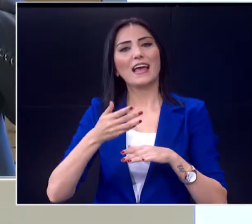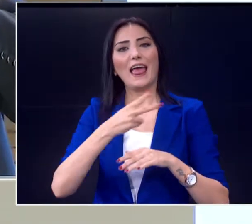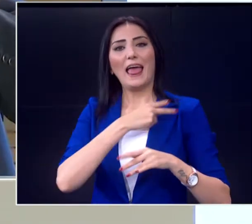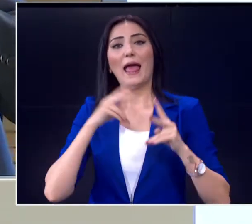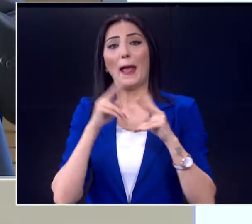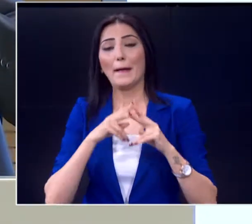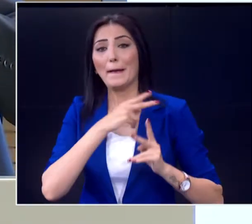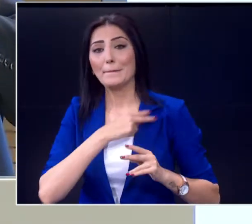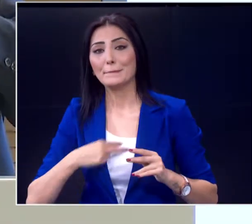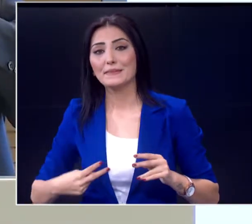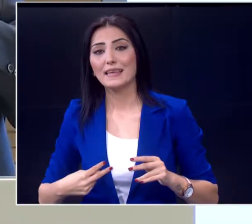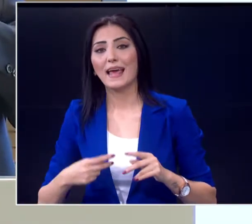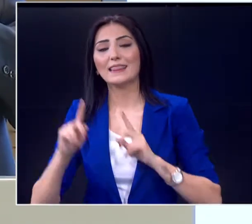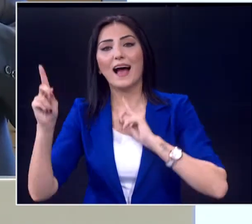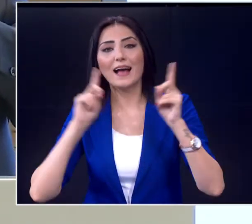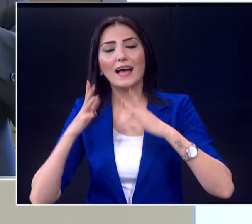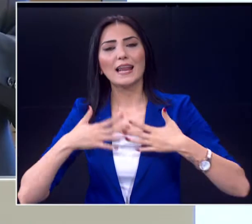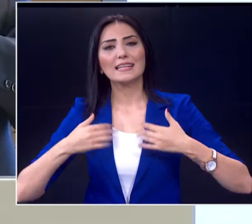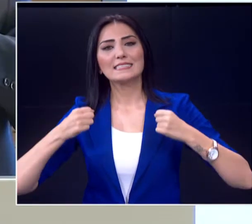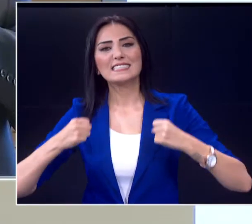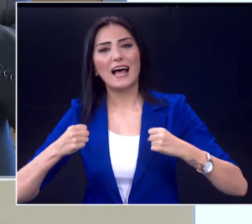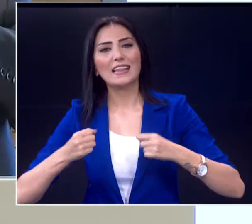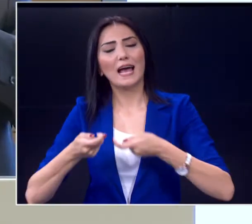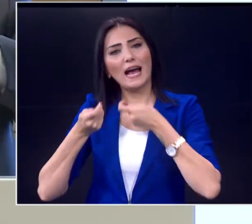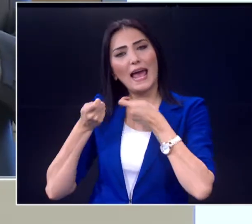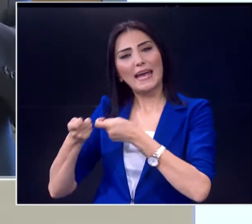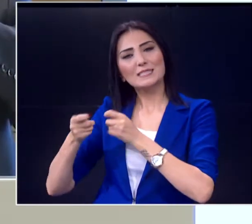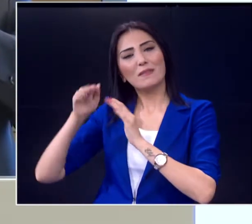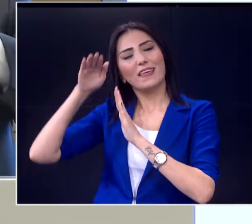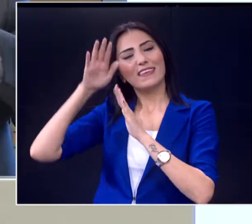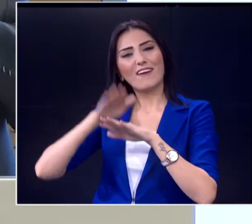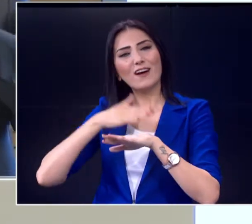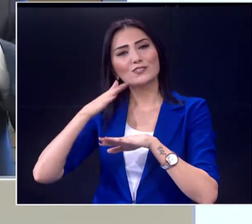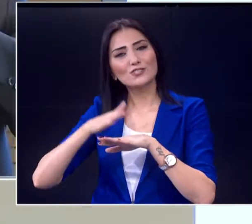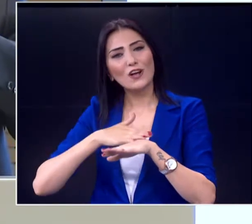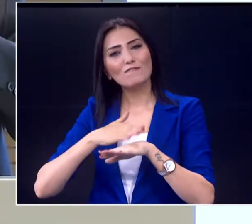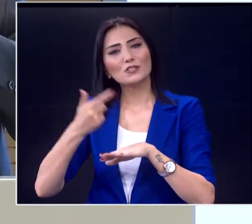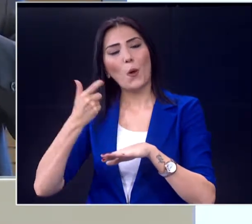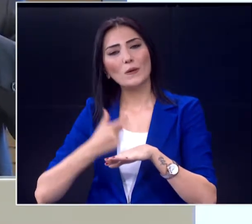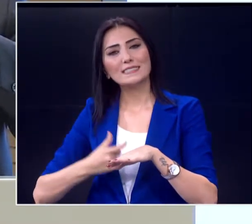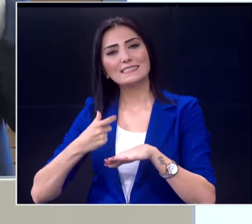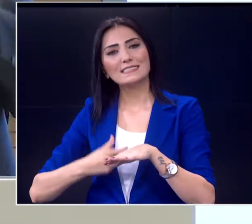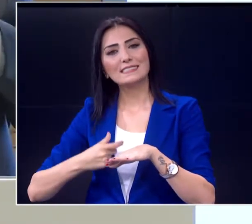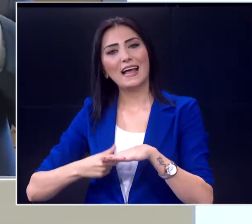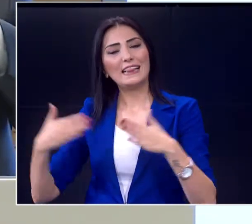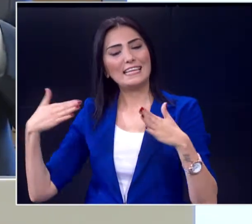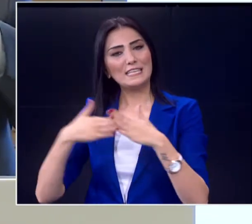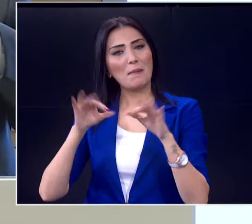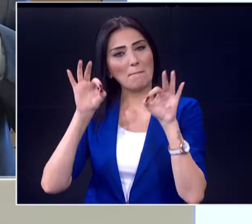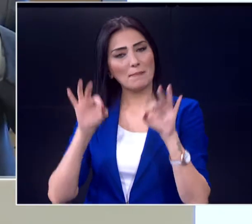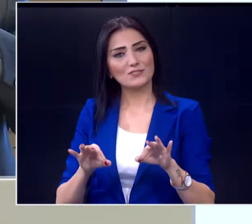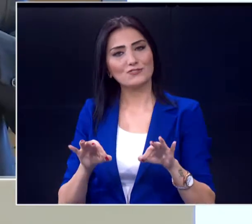Emniyet, adalet. Sağlıkta, eğitimde de yavaş yavaş özel sektör girmeye